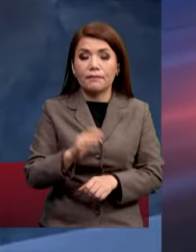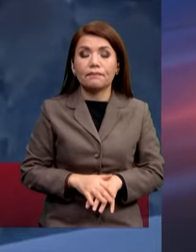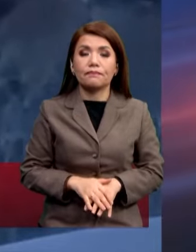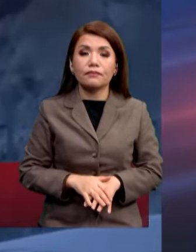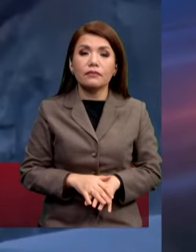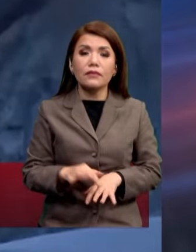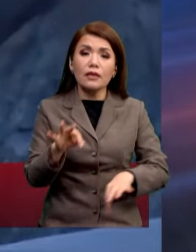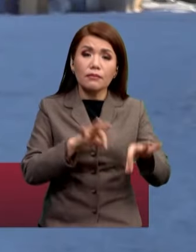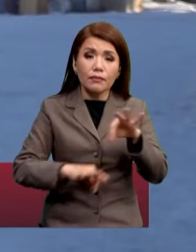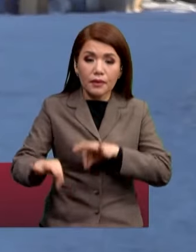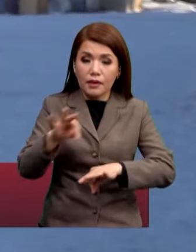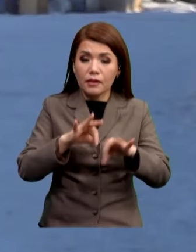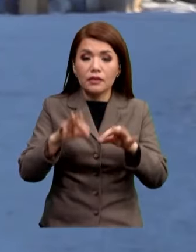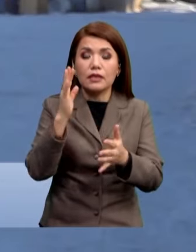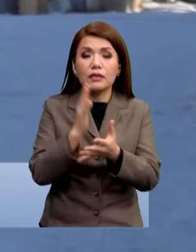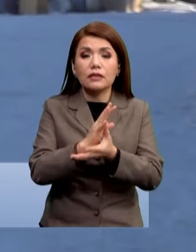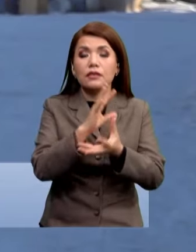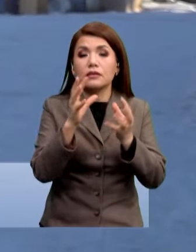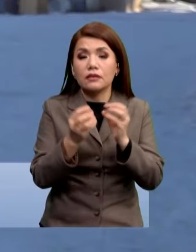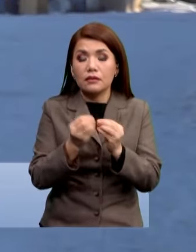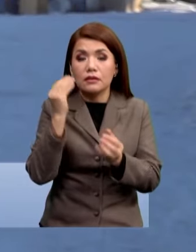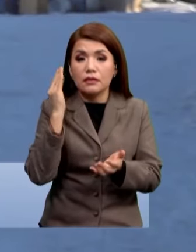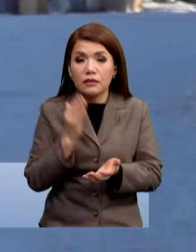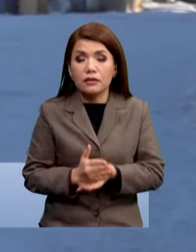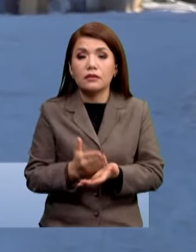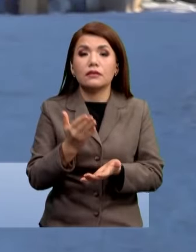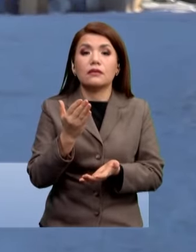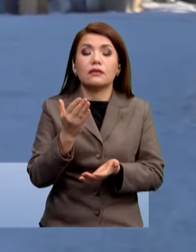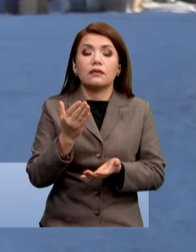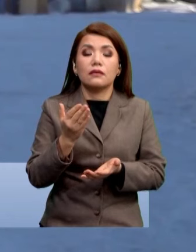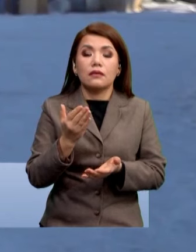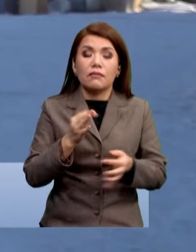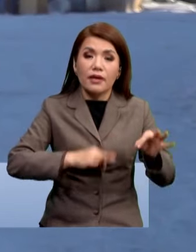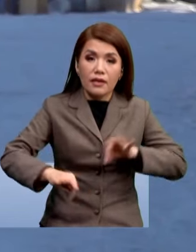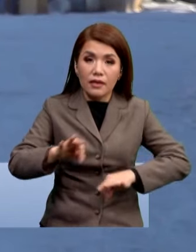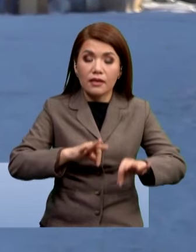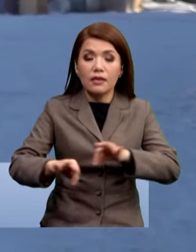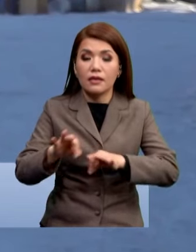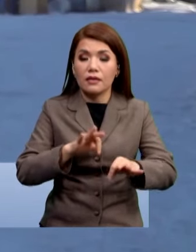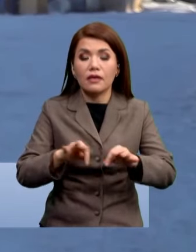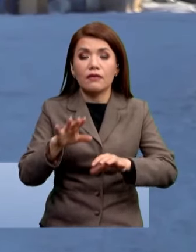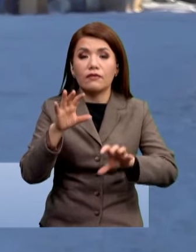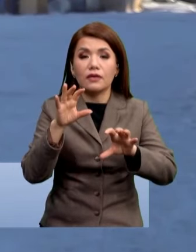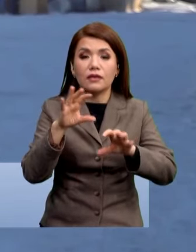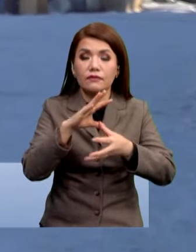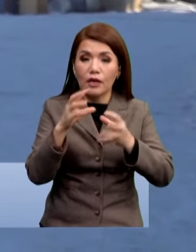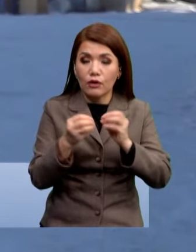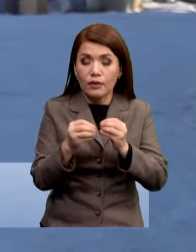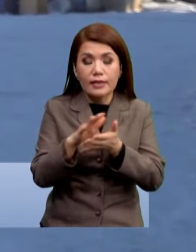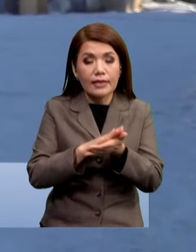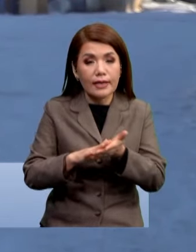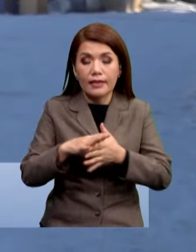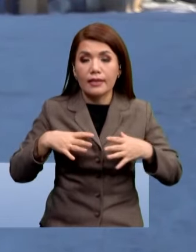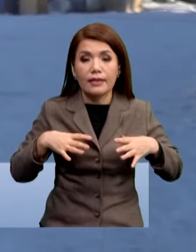все у нас имеются, заключения имеются в проекте, и в заключениях никогда не